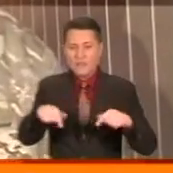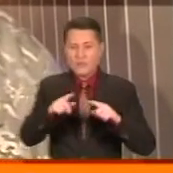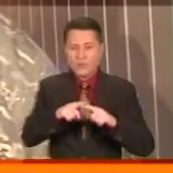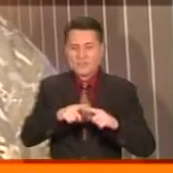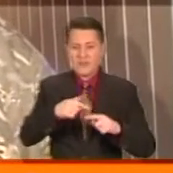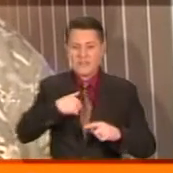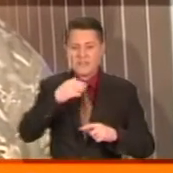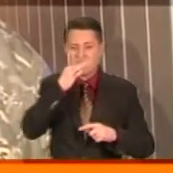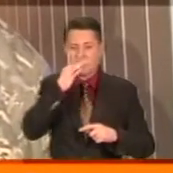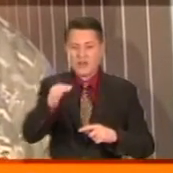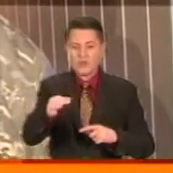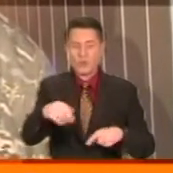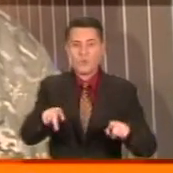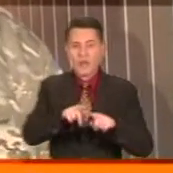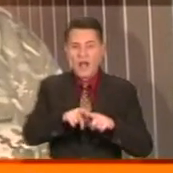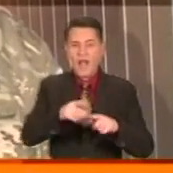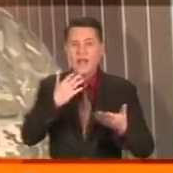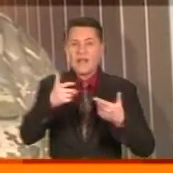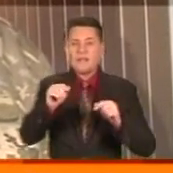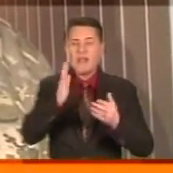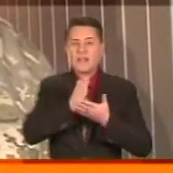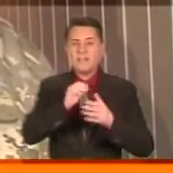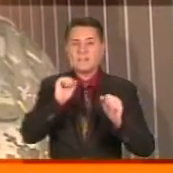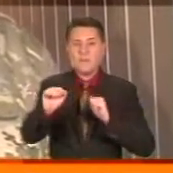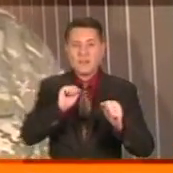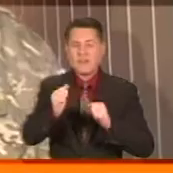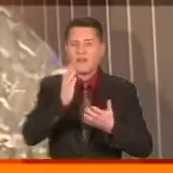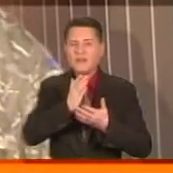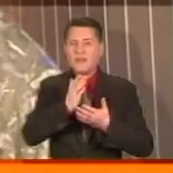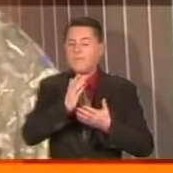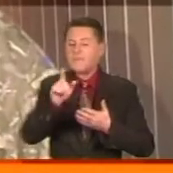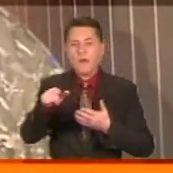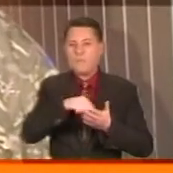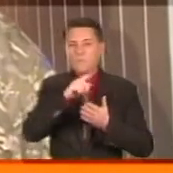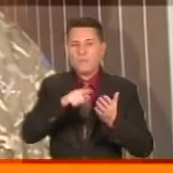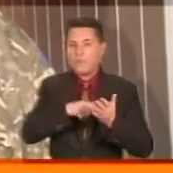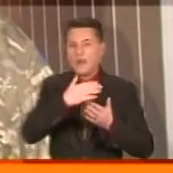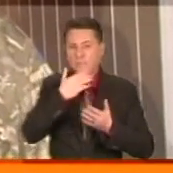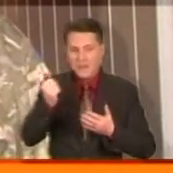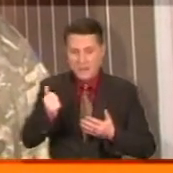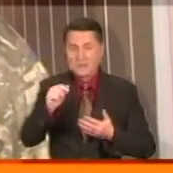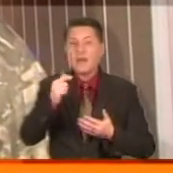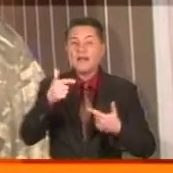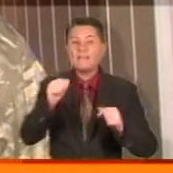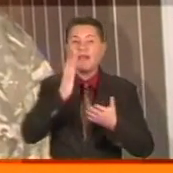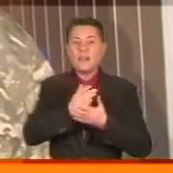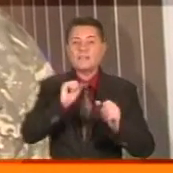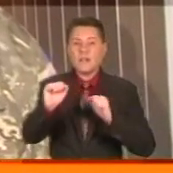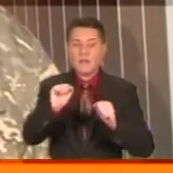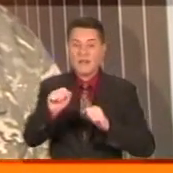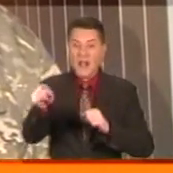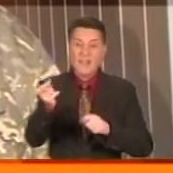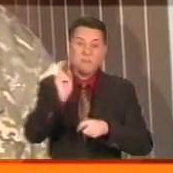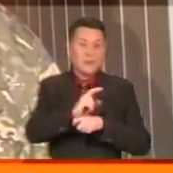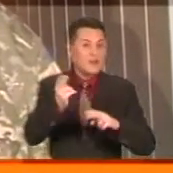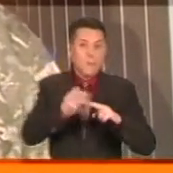є командир підрозділення, де є. Там тих проблем, які вони піднімали, їх нету. Там, де є командир. У связи з тим, що вони прийшли сюди без